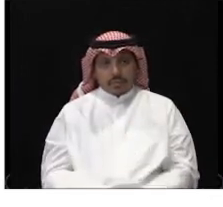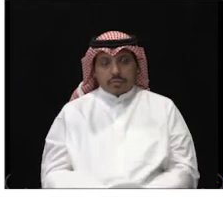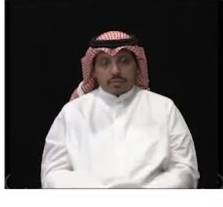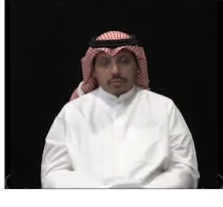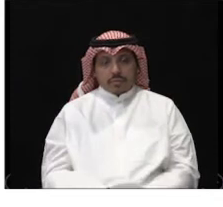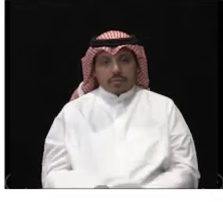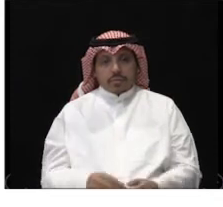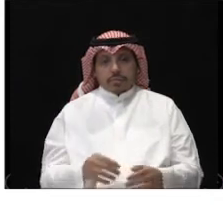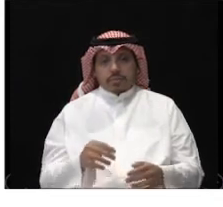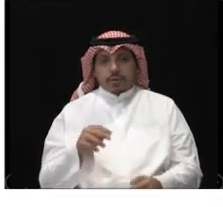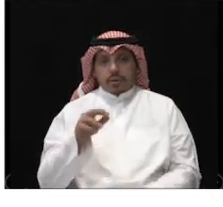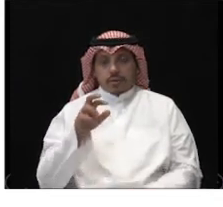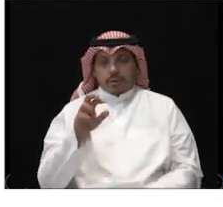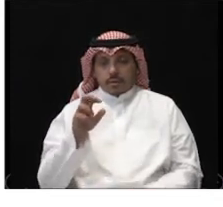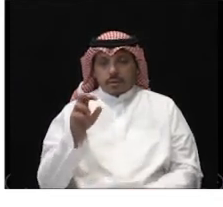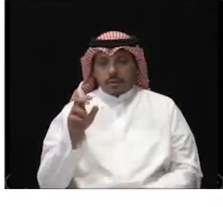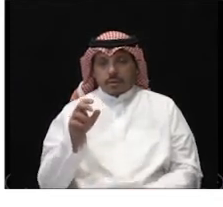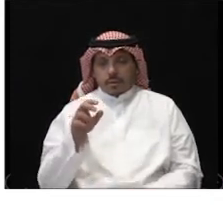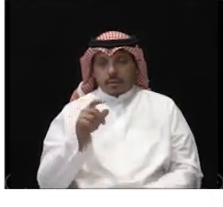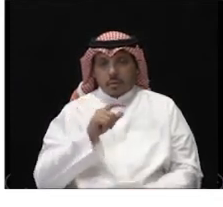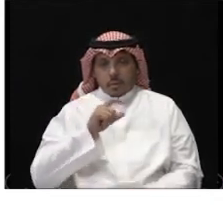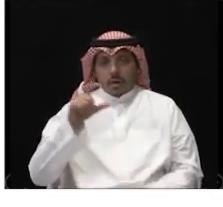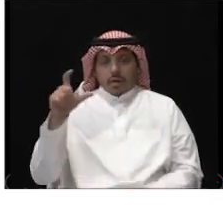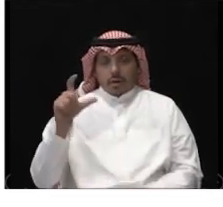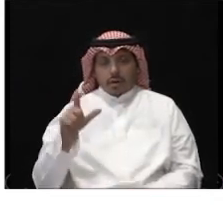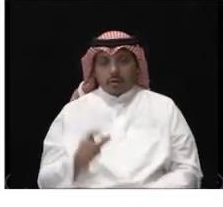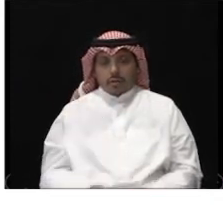الطويل ممتاز،